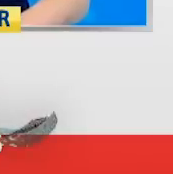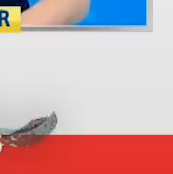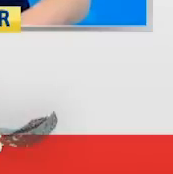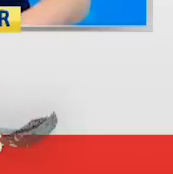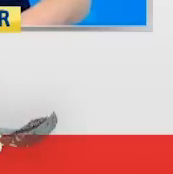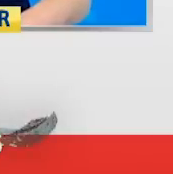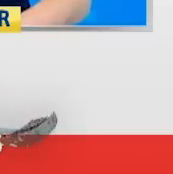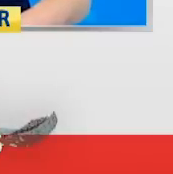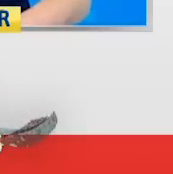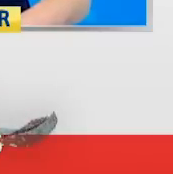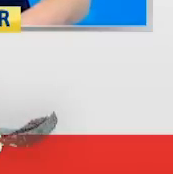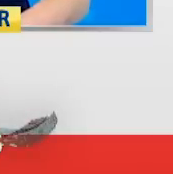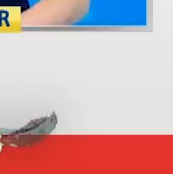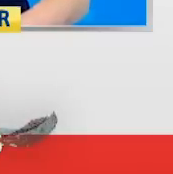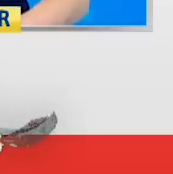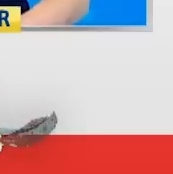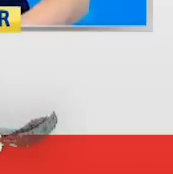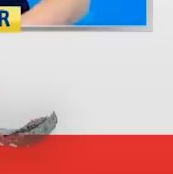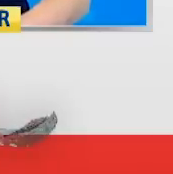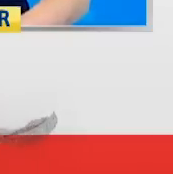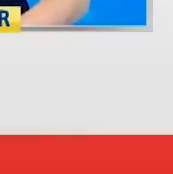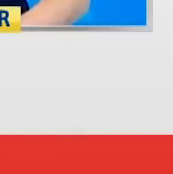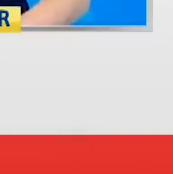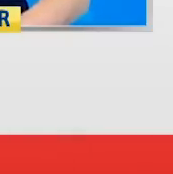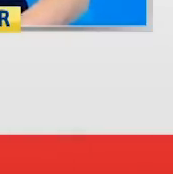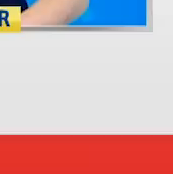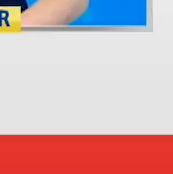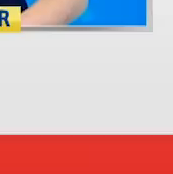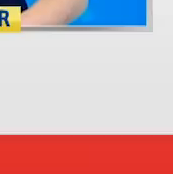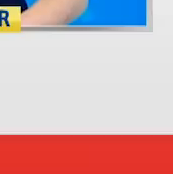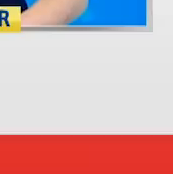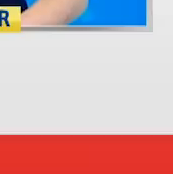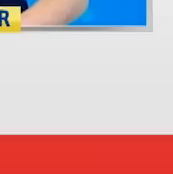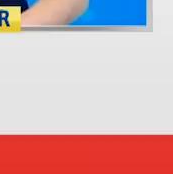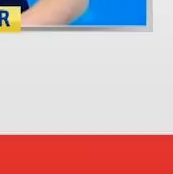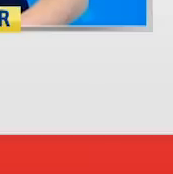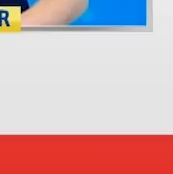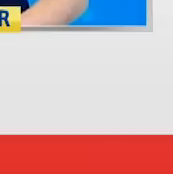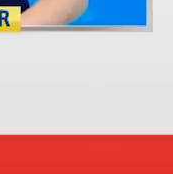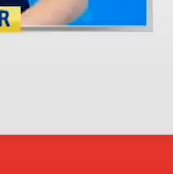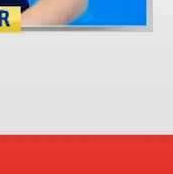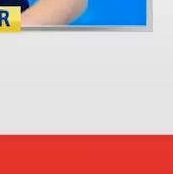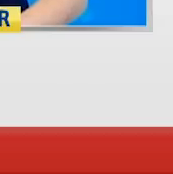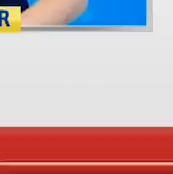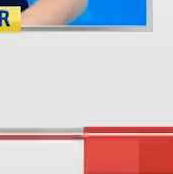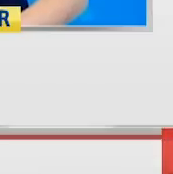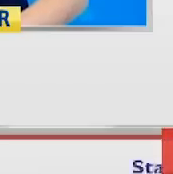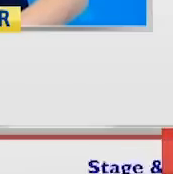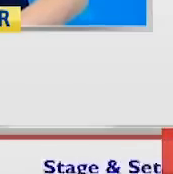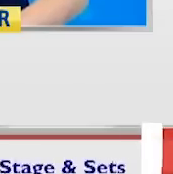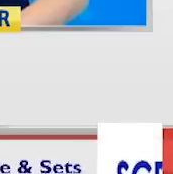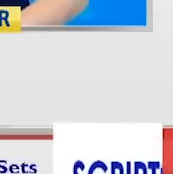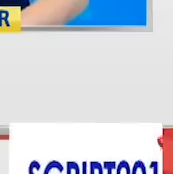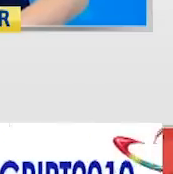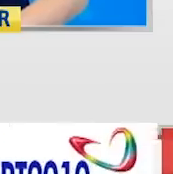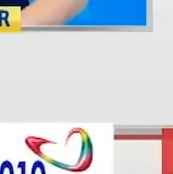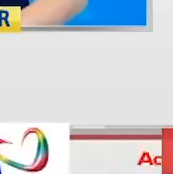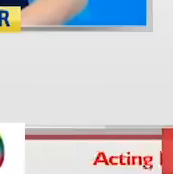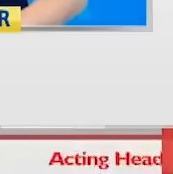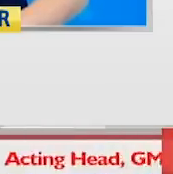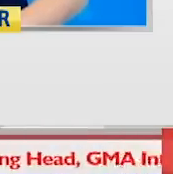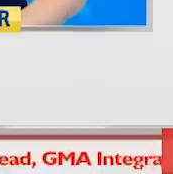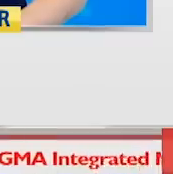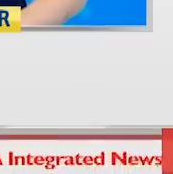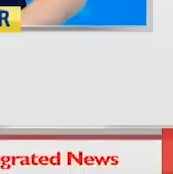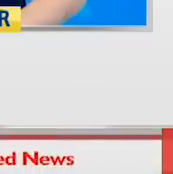55 araw na lamang po, Pasko na. Mula sa tahanan ng katotohanan at live mula dito sa Manila North Cemetery, ako po si Rafi